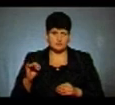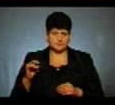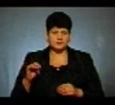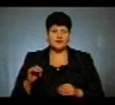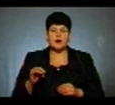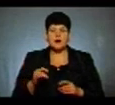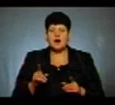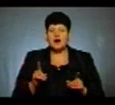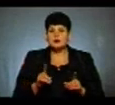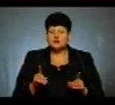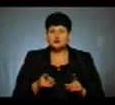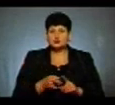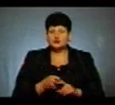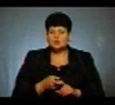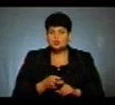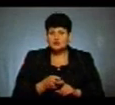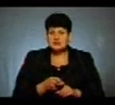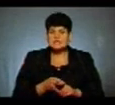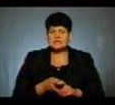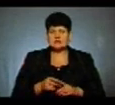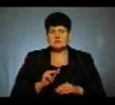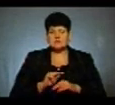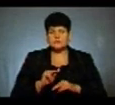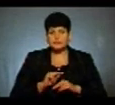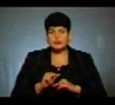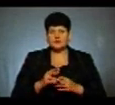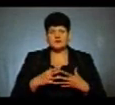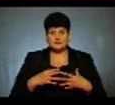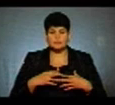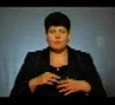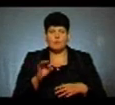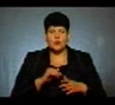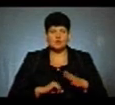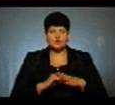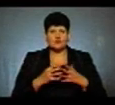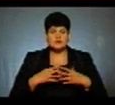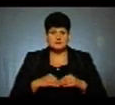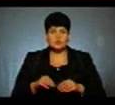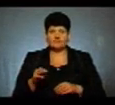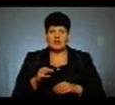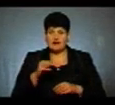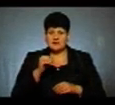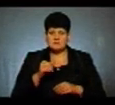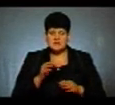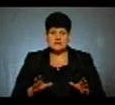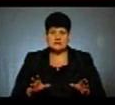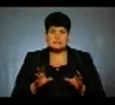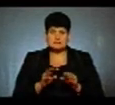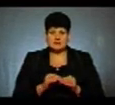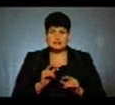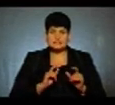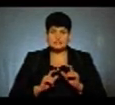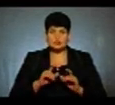стосується самого предмету «Основи сім'ї», то в травні місяці спільно з